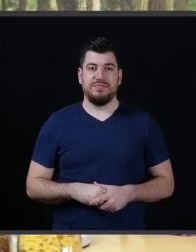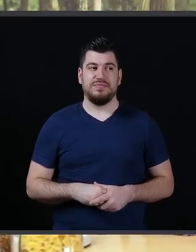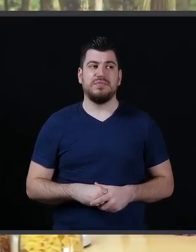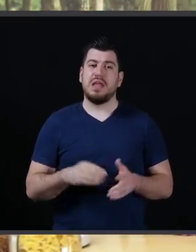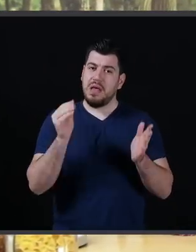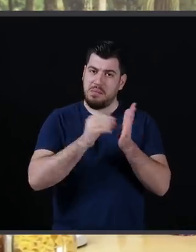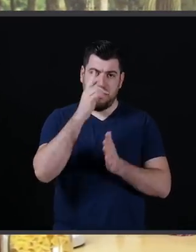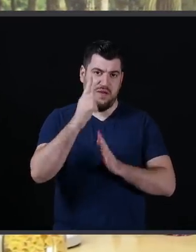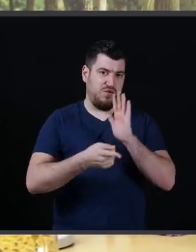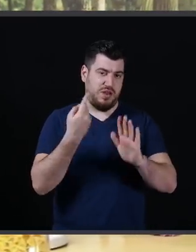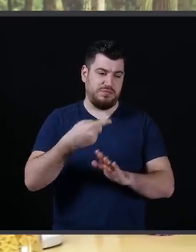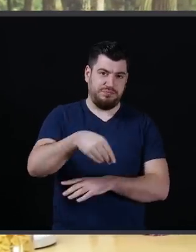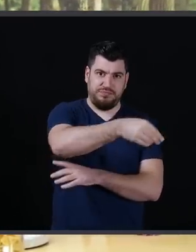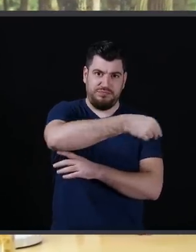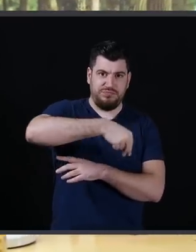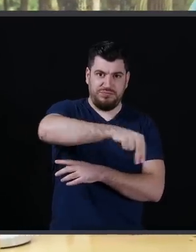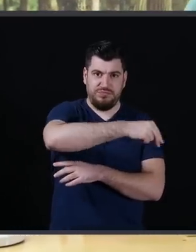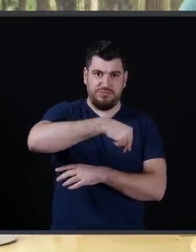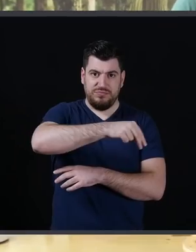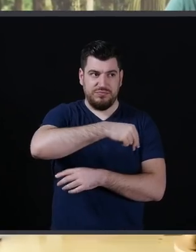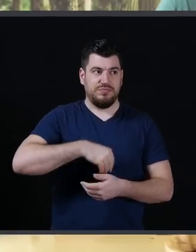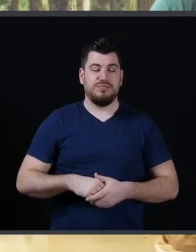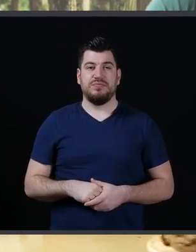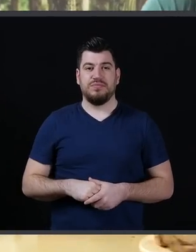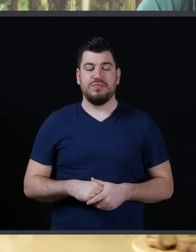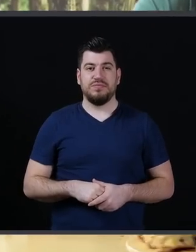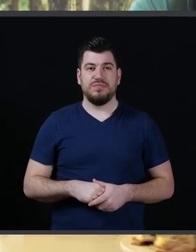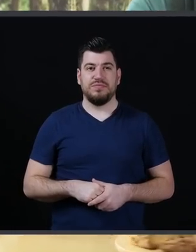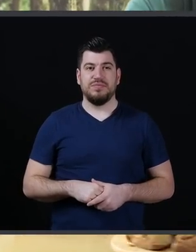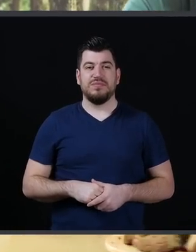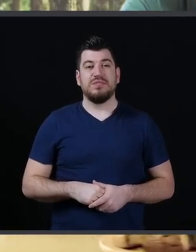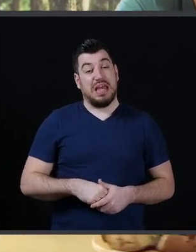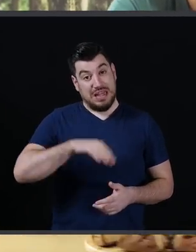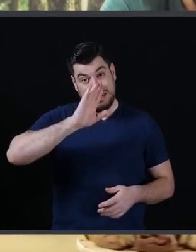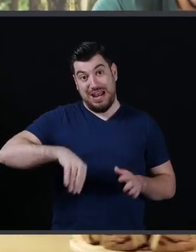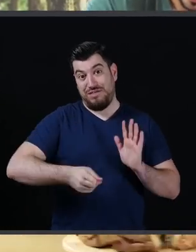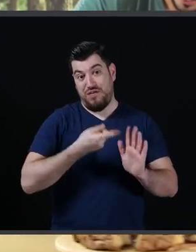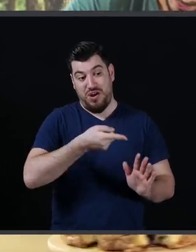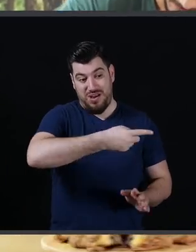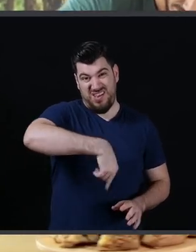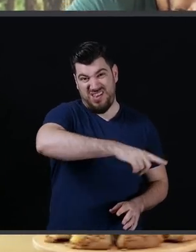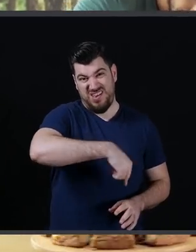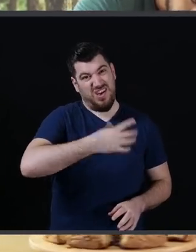Θα ρίξω άλλη μία. Θα ρίξω. Τελευταία είναι αυτή, παιδιά. αν τα ρύπνω άλλη, γιατί καταλαβαίνω πως έχετε βαρεθεί να με βλέπετε.